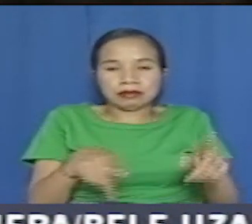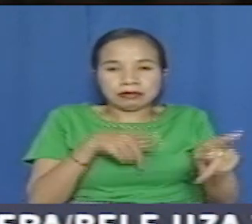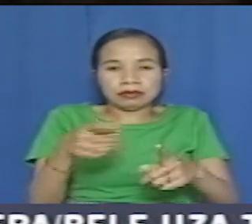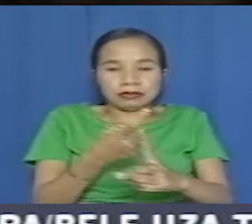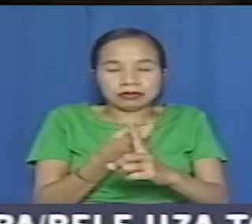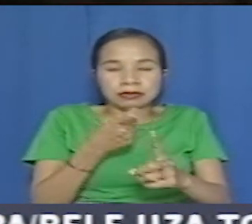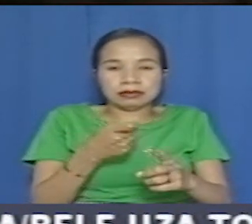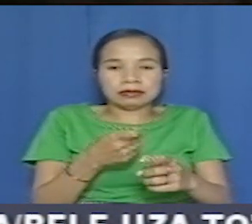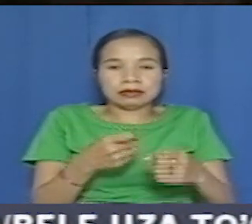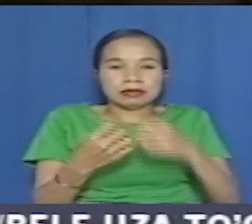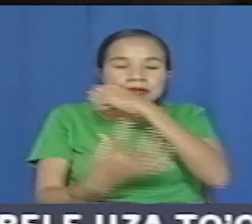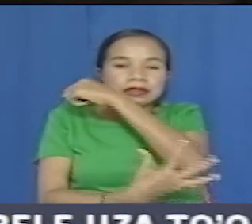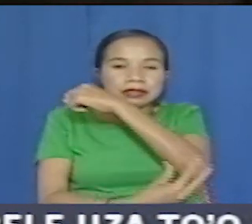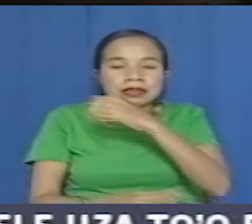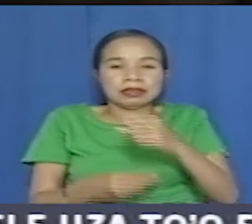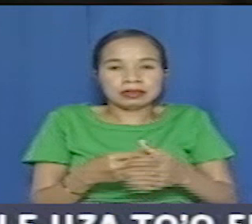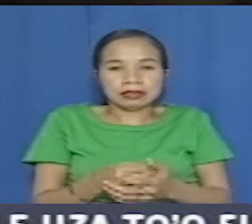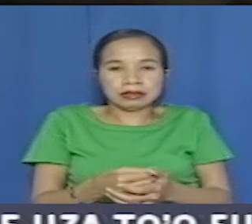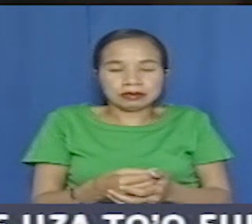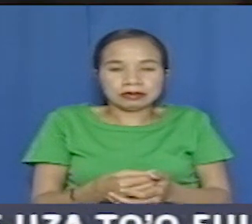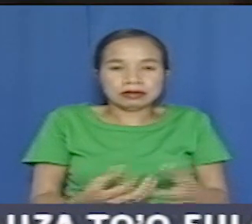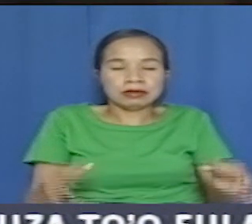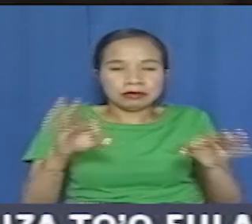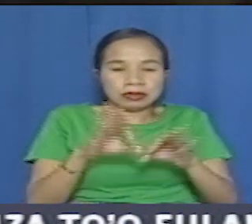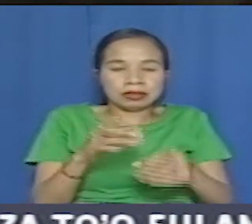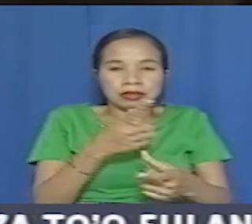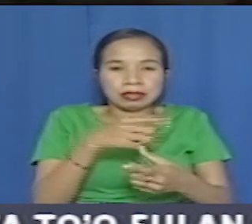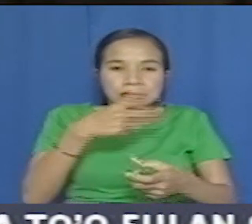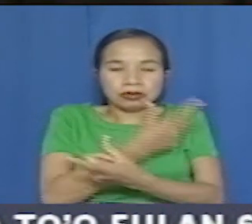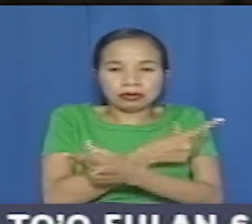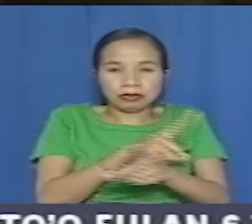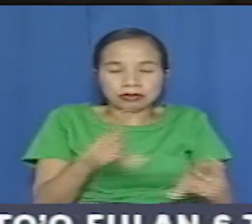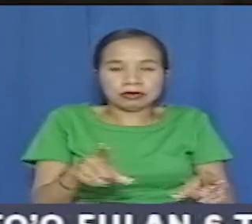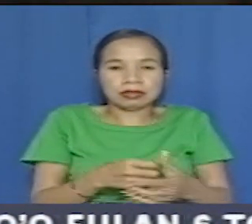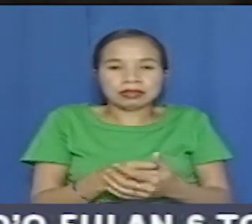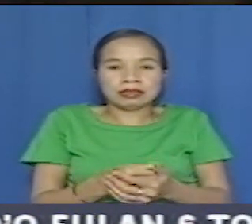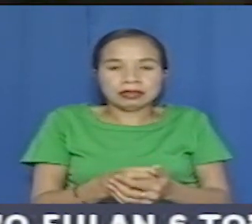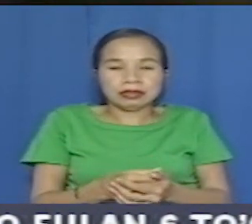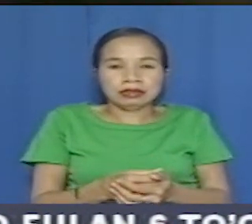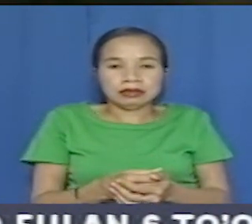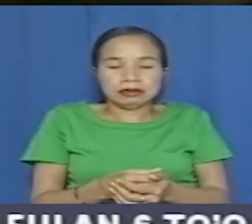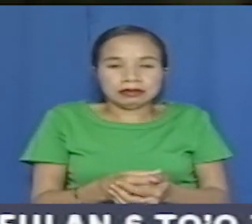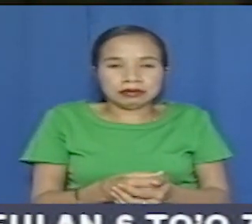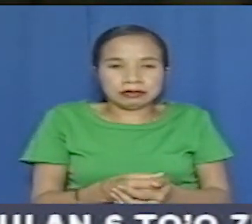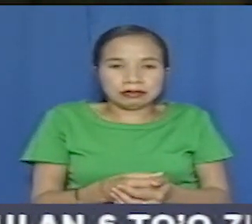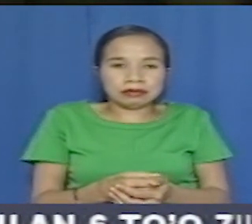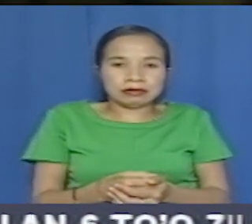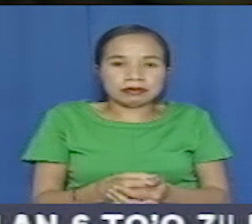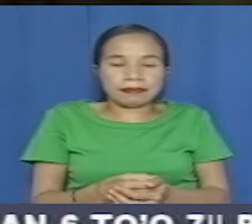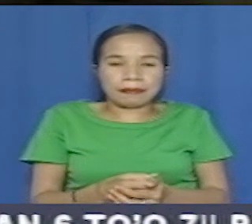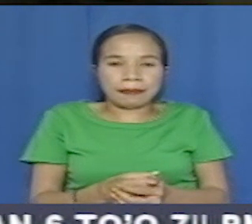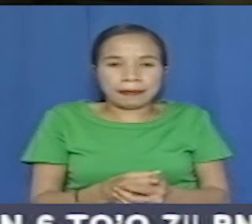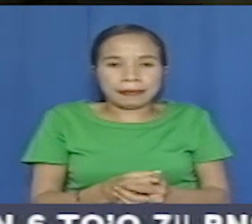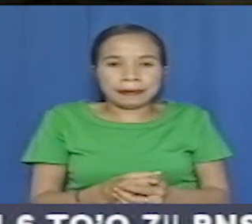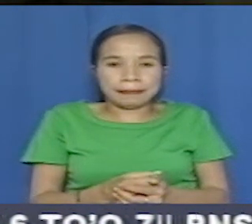mukip. Tuir prinsipiu luta libertasaun. Viva sepede RTL, Frente Movimento, Ativista